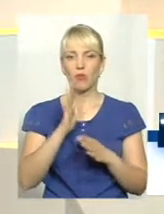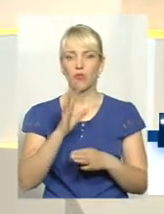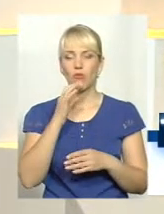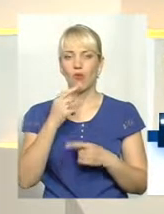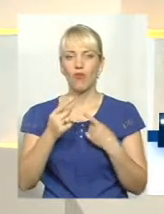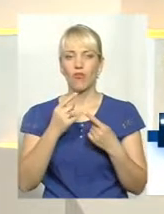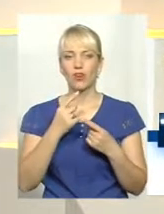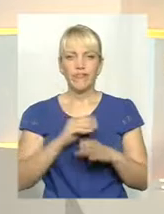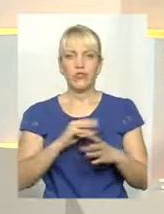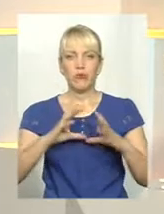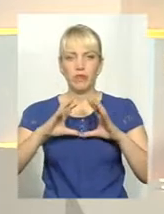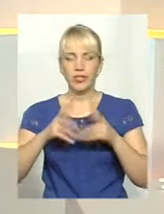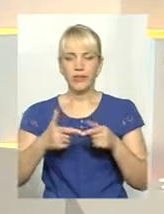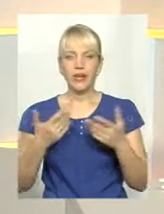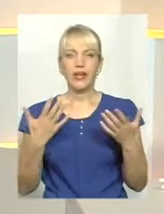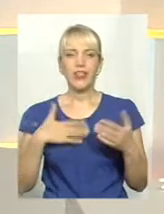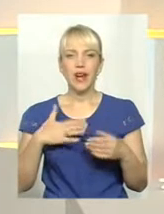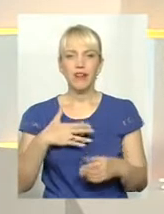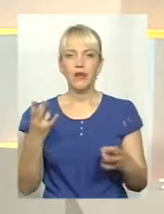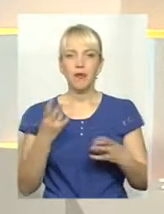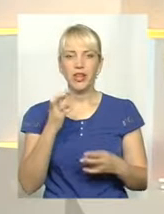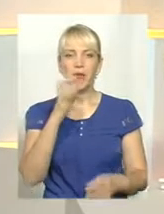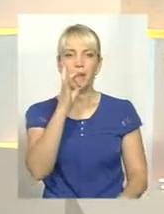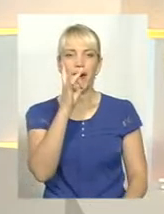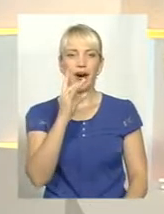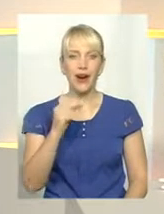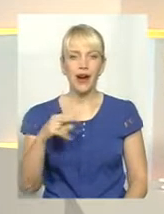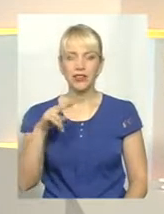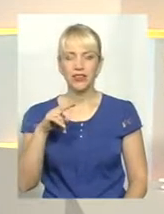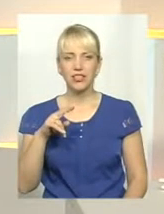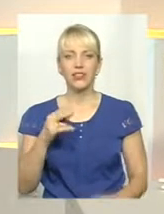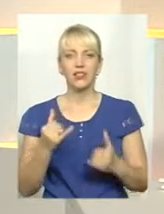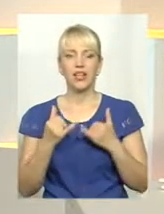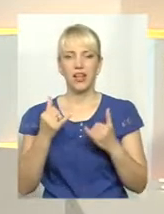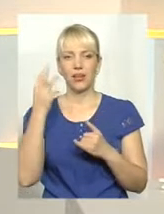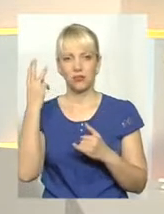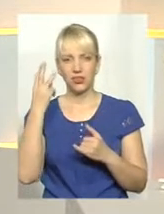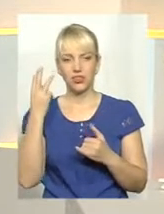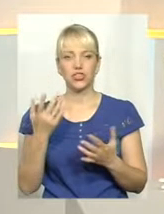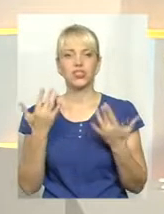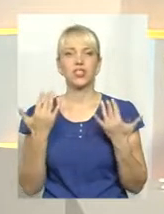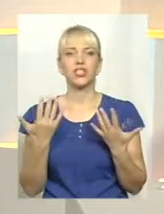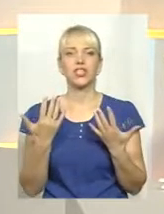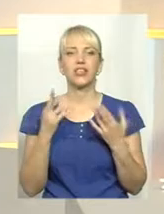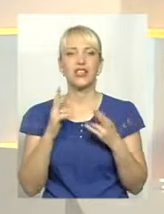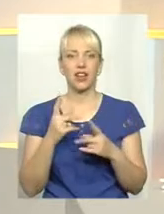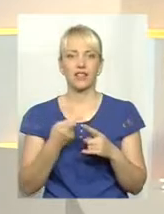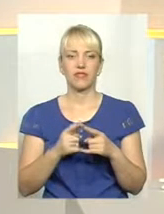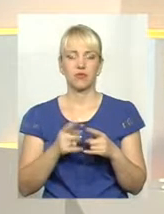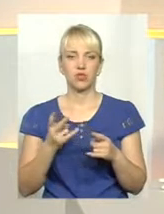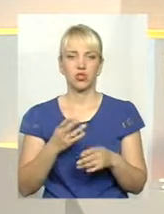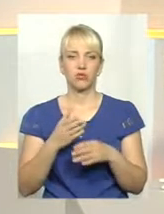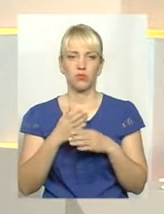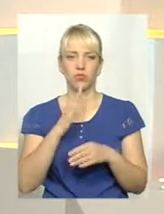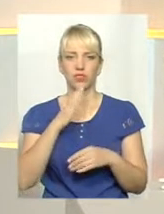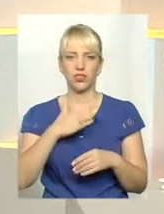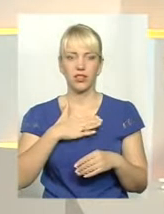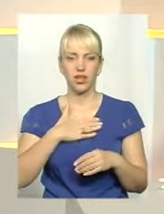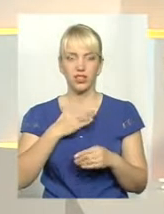про те, як маємо позиціонувати свою область, товари, які виробляються в нашій